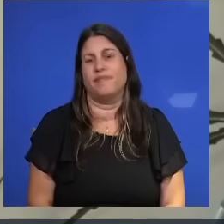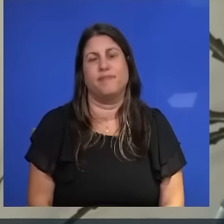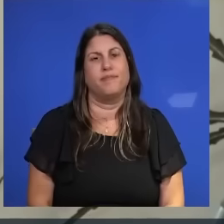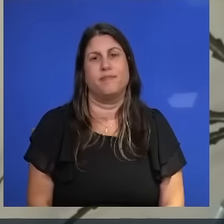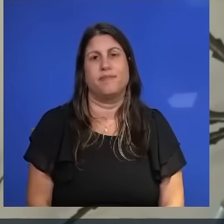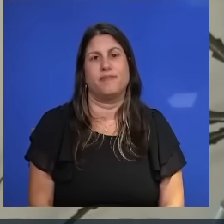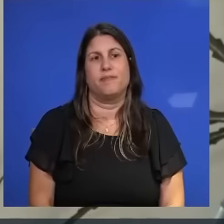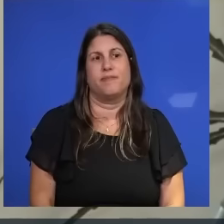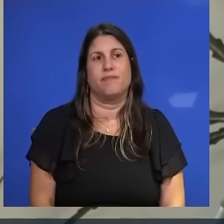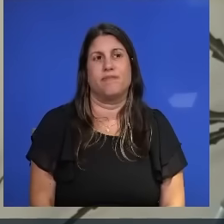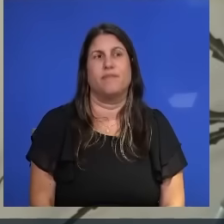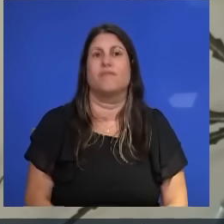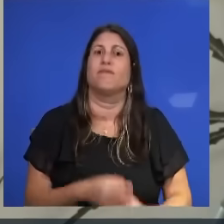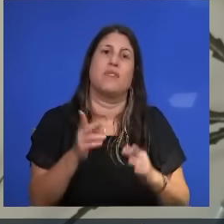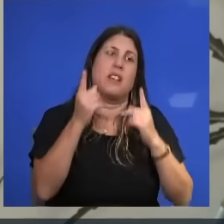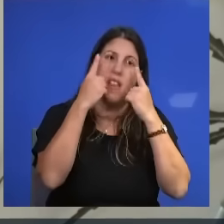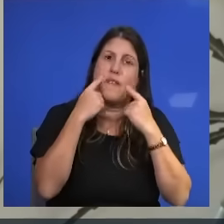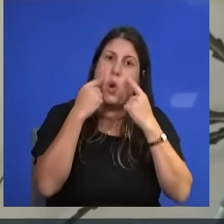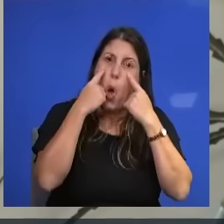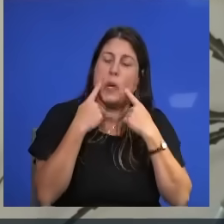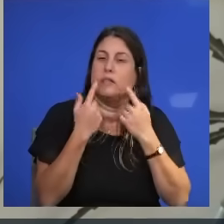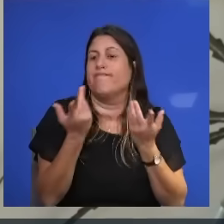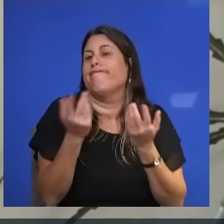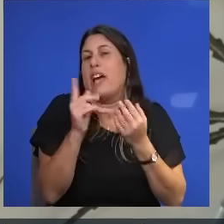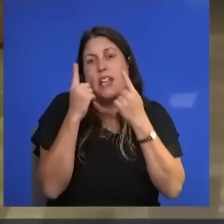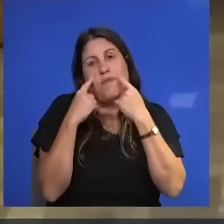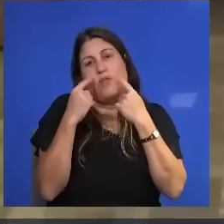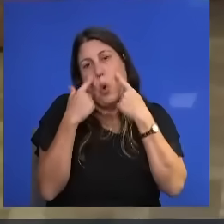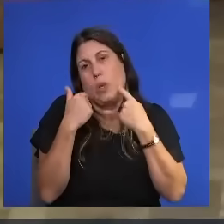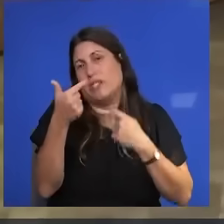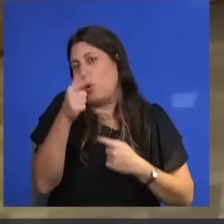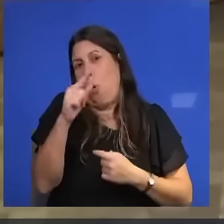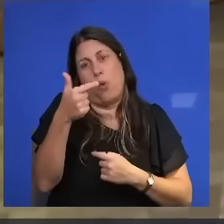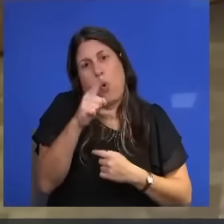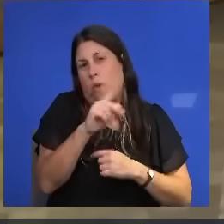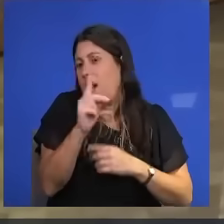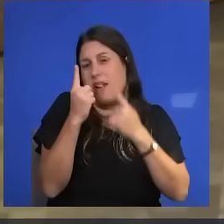טוב, רק לבכות, רק לבכות, גובו. רק לבכות.